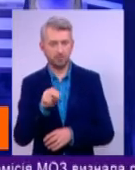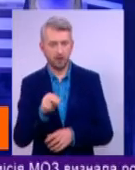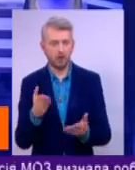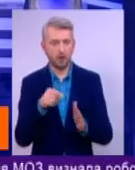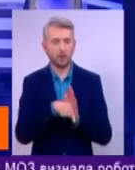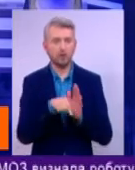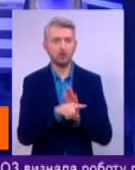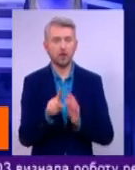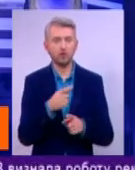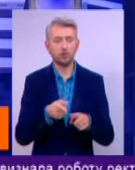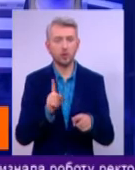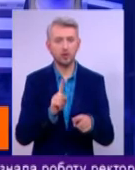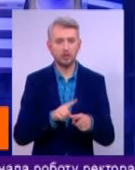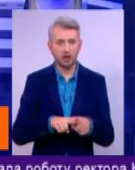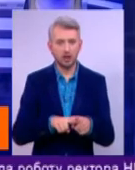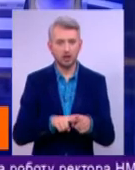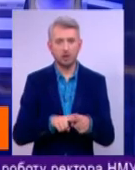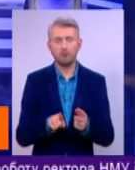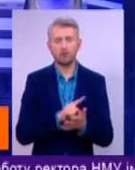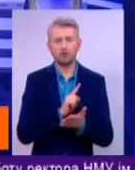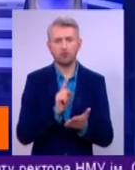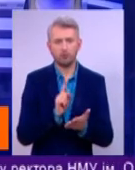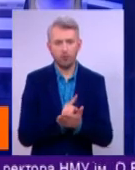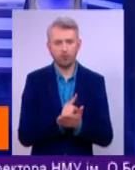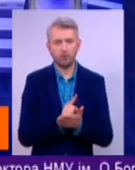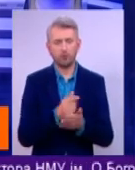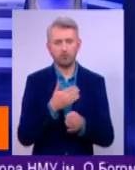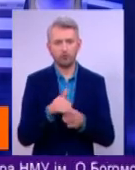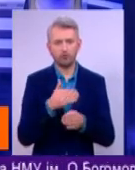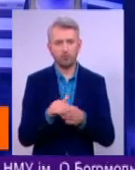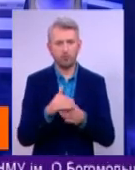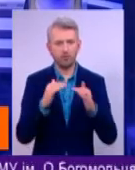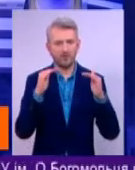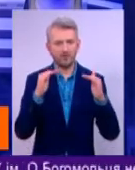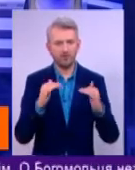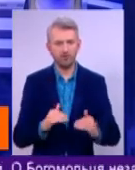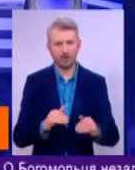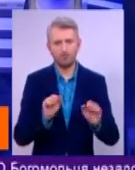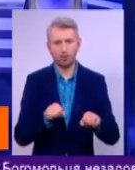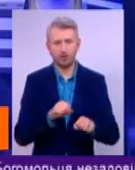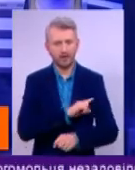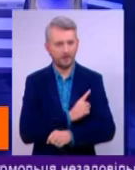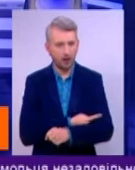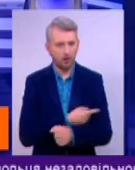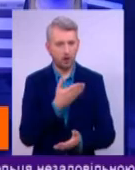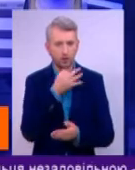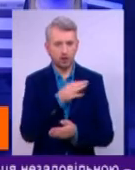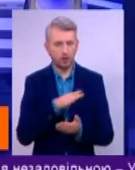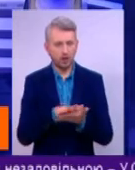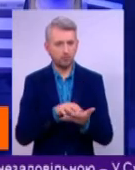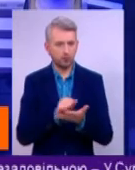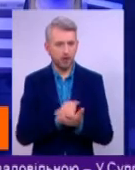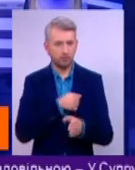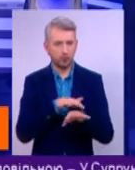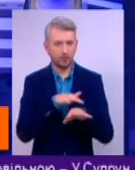означає, що це безумовно поступове зниження потенціалу, якщо не сказати руйнації Збройних сил